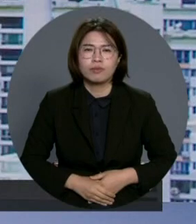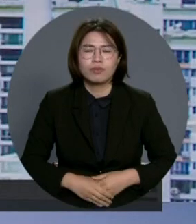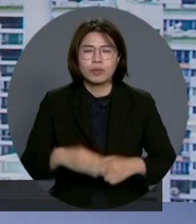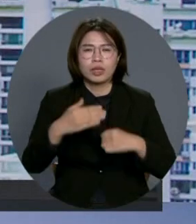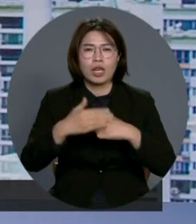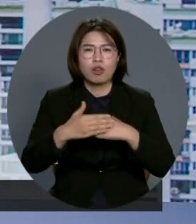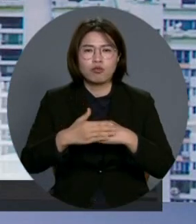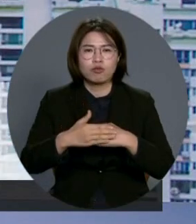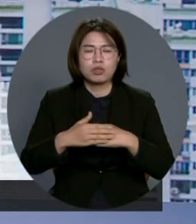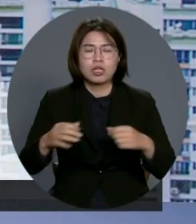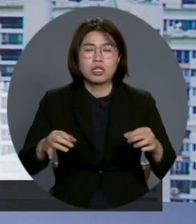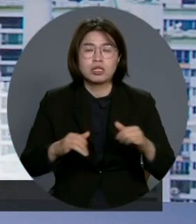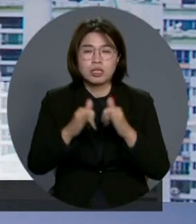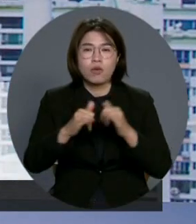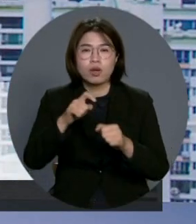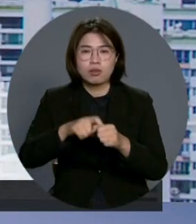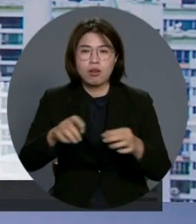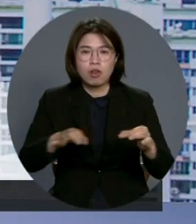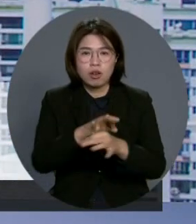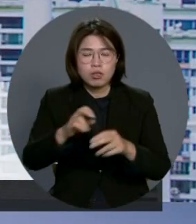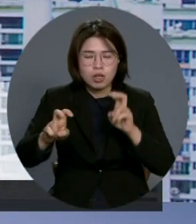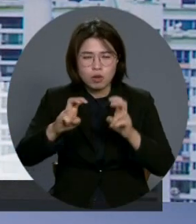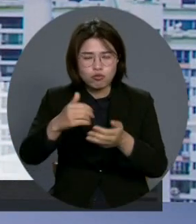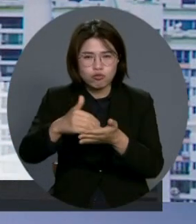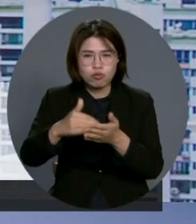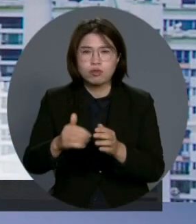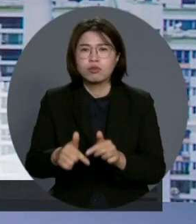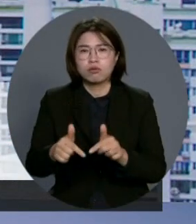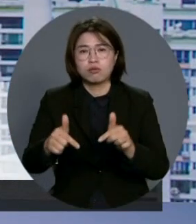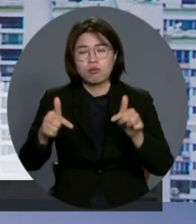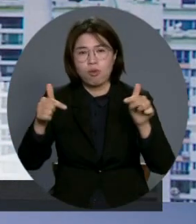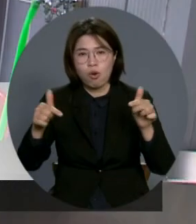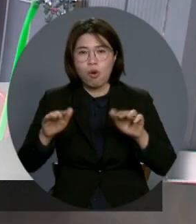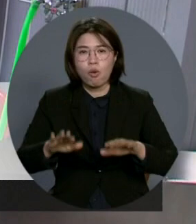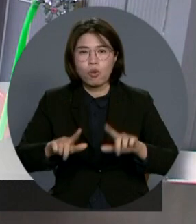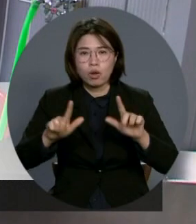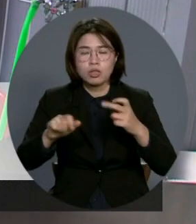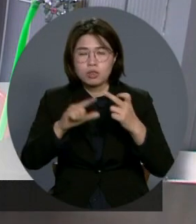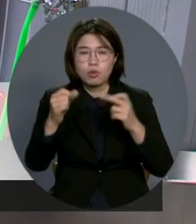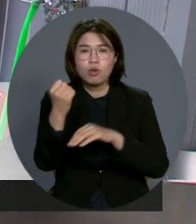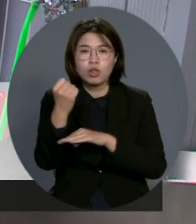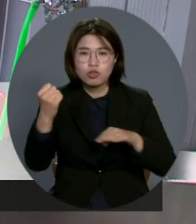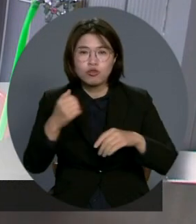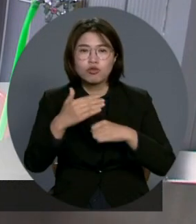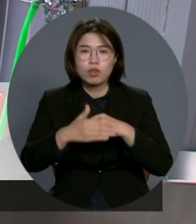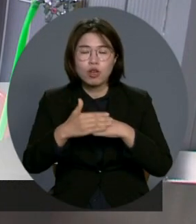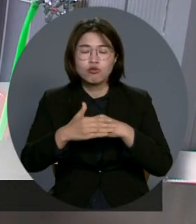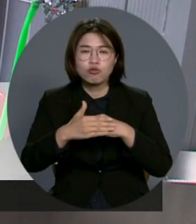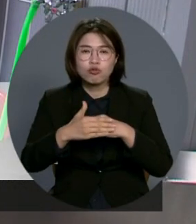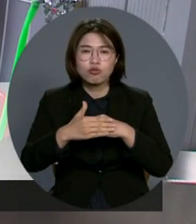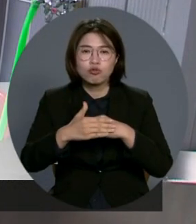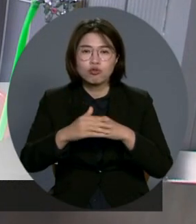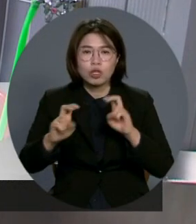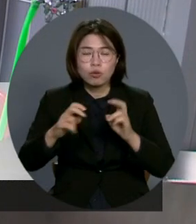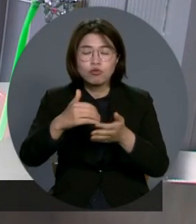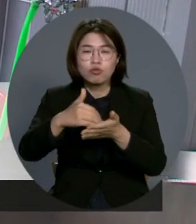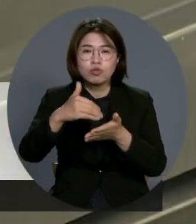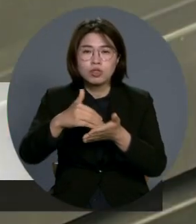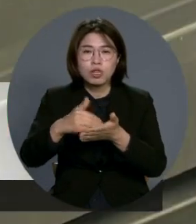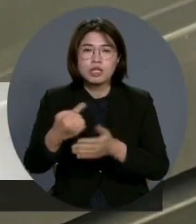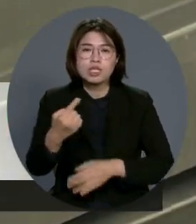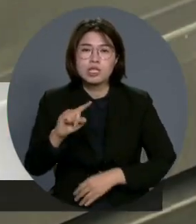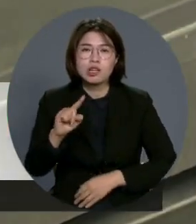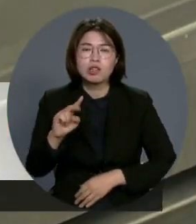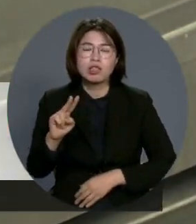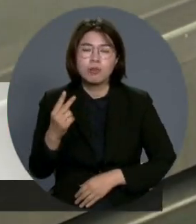대구에서 사회적 경제 기업이 꾸준히 늘어나는 것으로 나타났습니다 올해 12월 기준으로 대구 사회적 경제 기업 수는